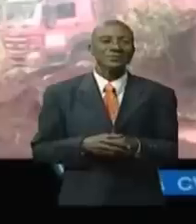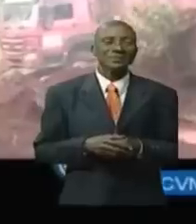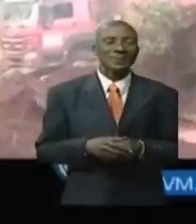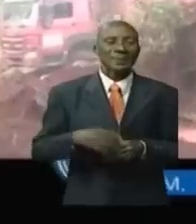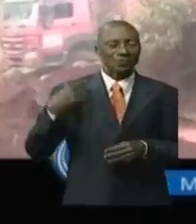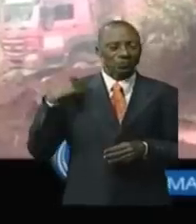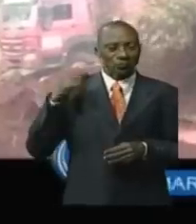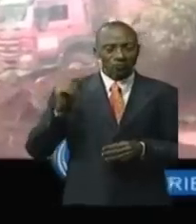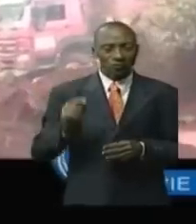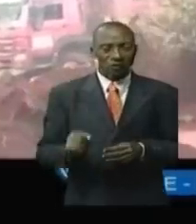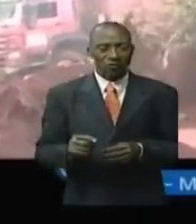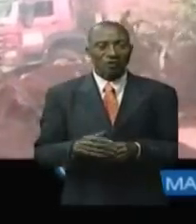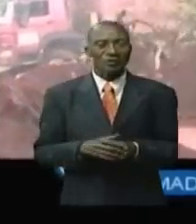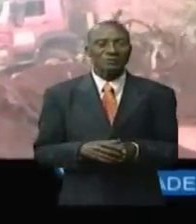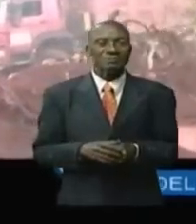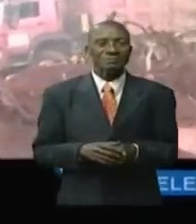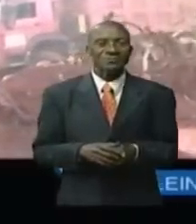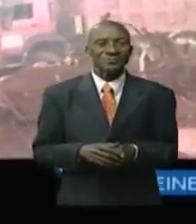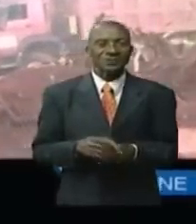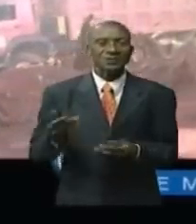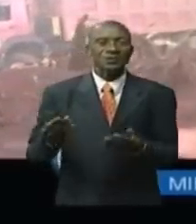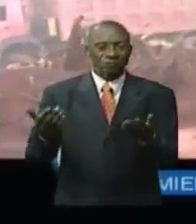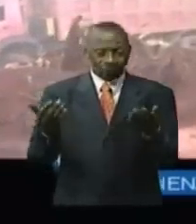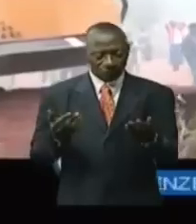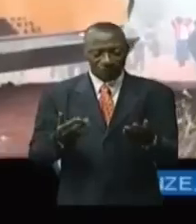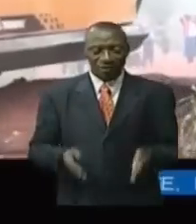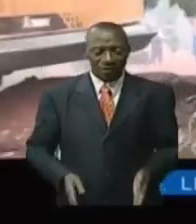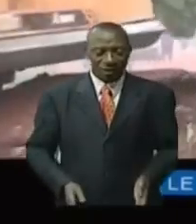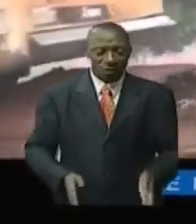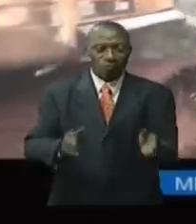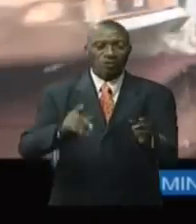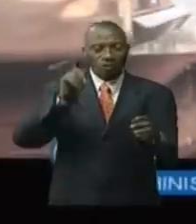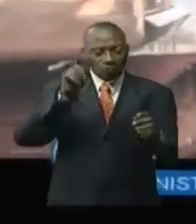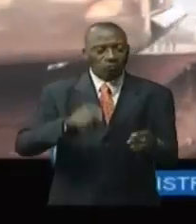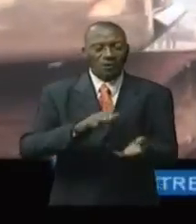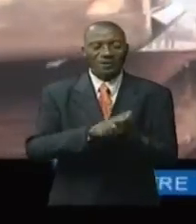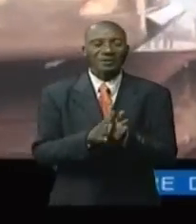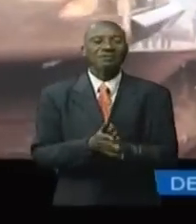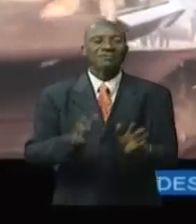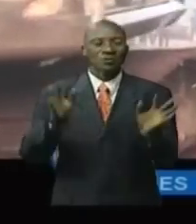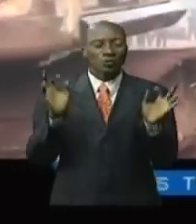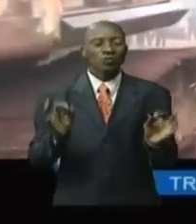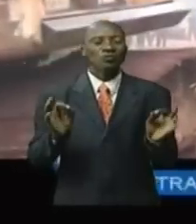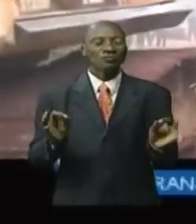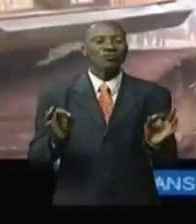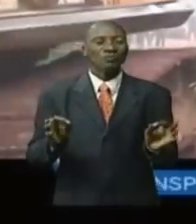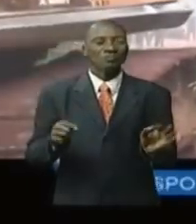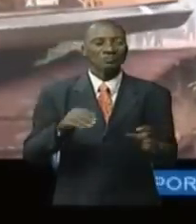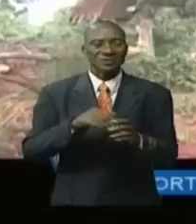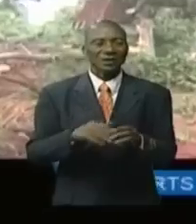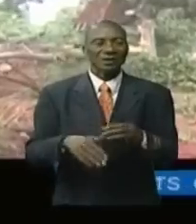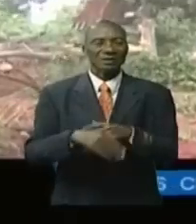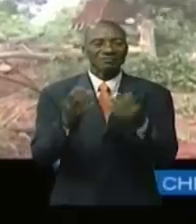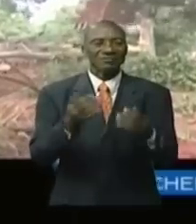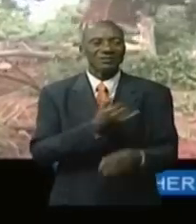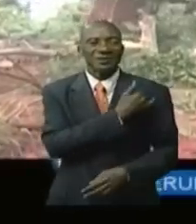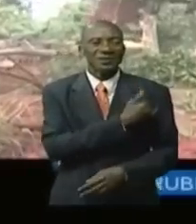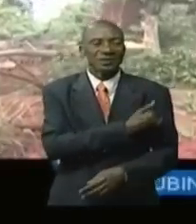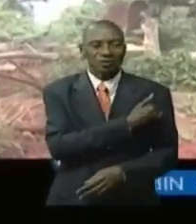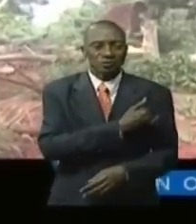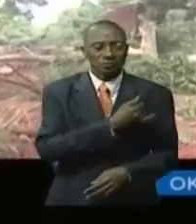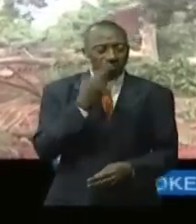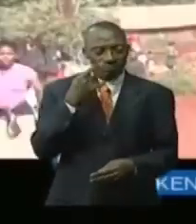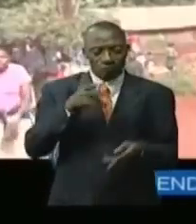Nenanga pour l'ouverture, la réhabilitation et la modernisation de ces avenues d'Ingida, Mongomassi et d'autres permettent de relier les artères de